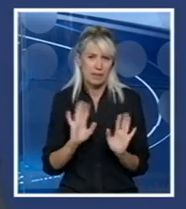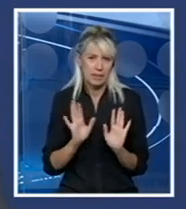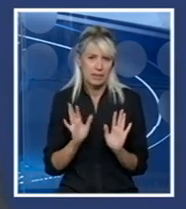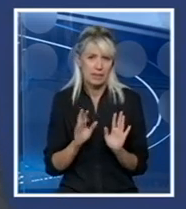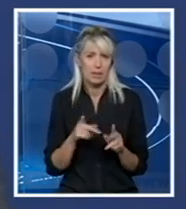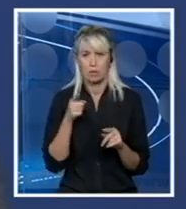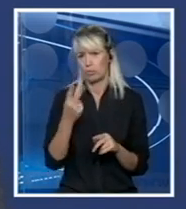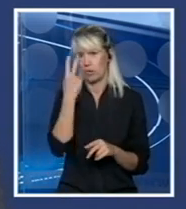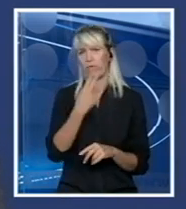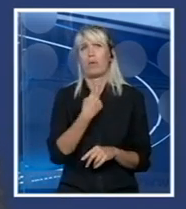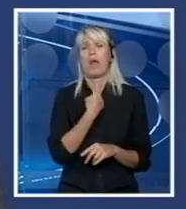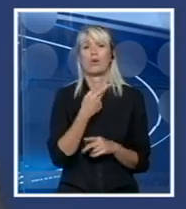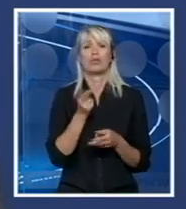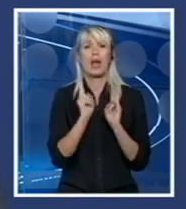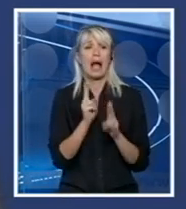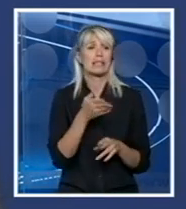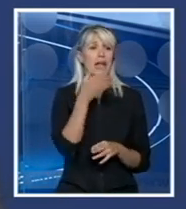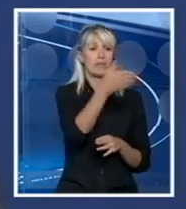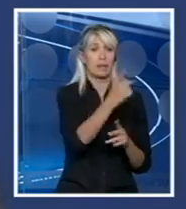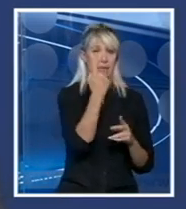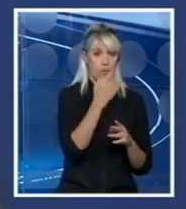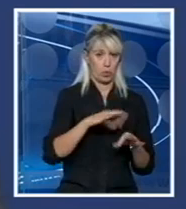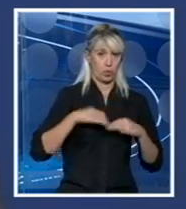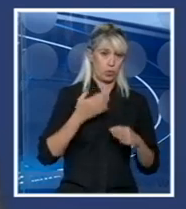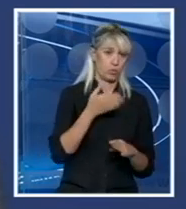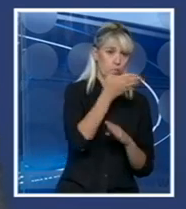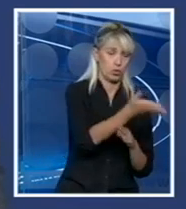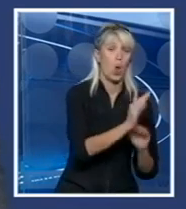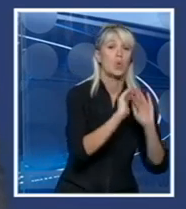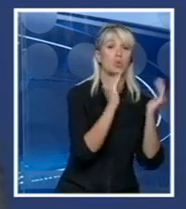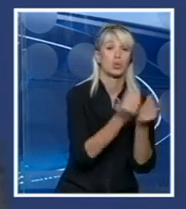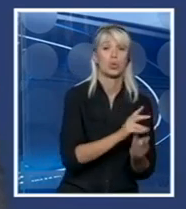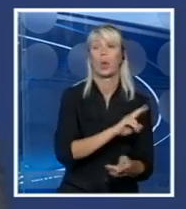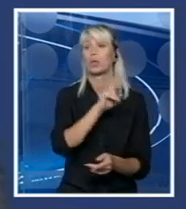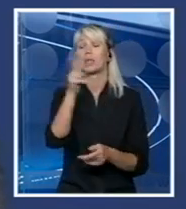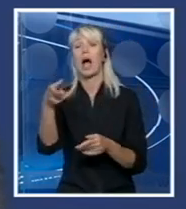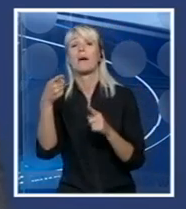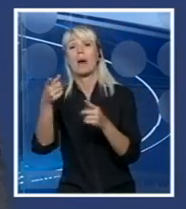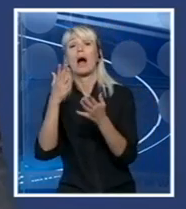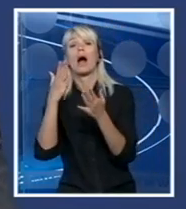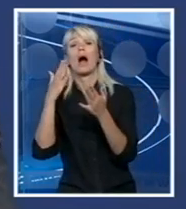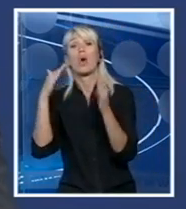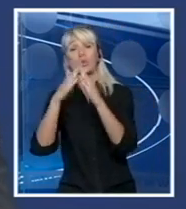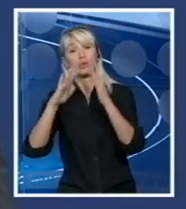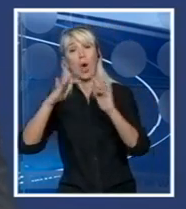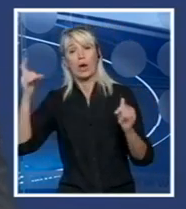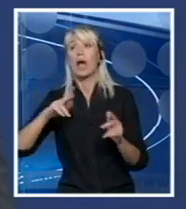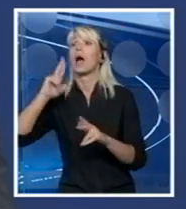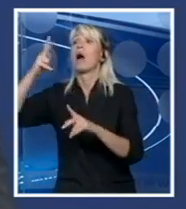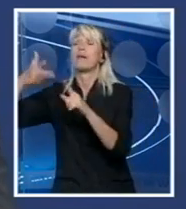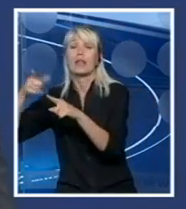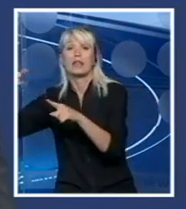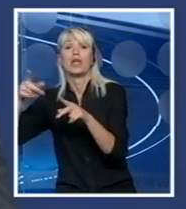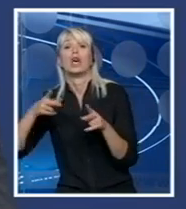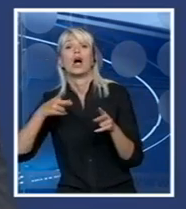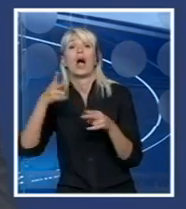u učionici, da ode kuće da radi na platformi i da još neki treći snima na TV-u. Znači, platforma sad izlazi iz priče, ona je